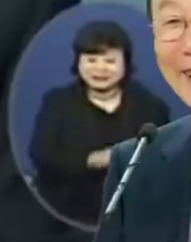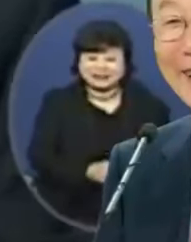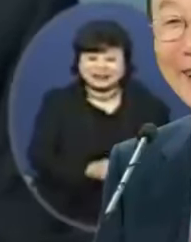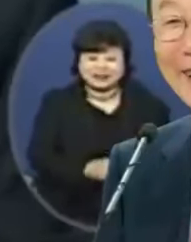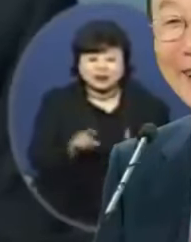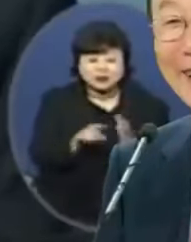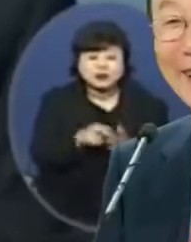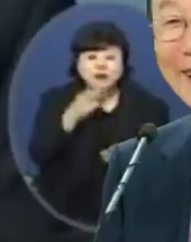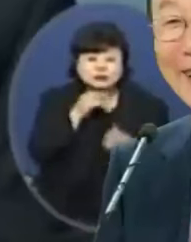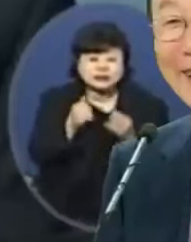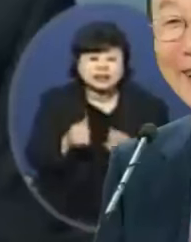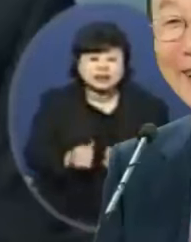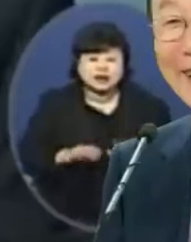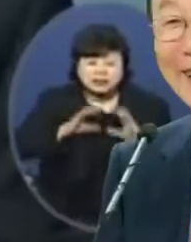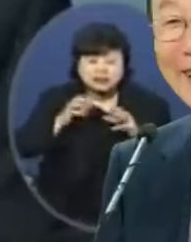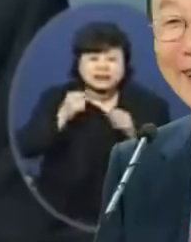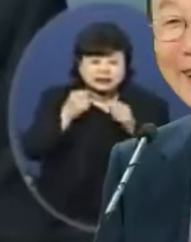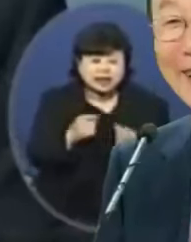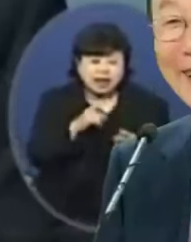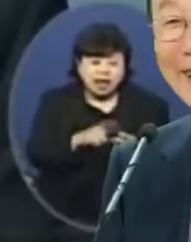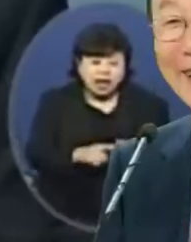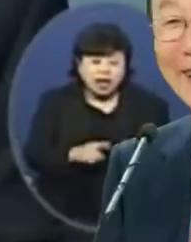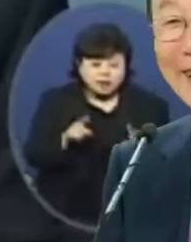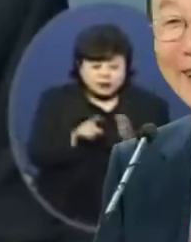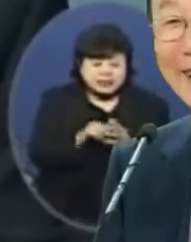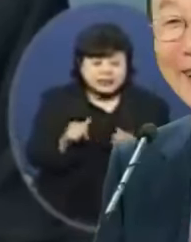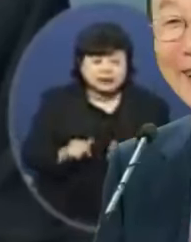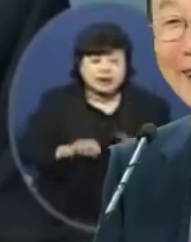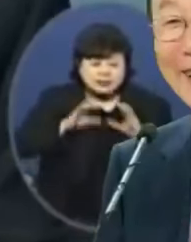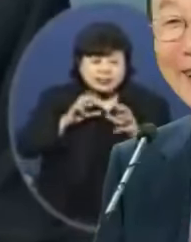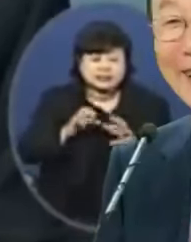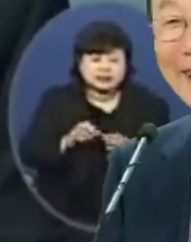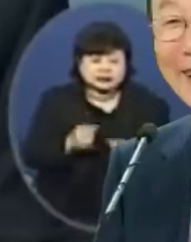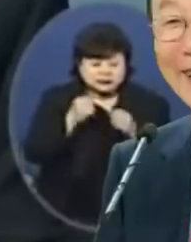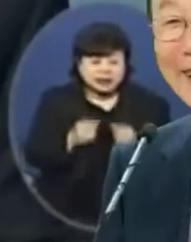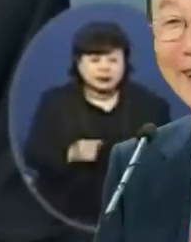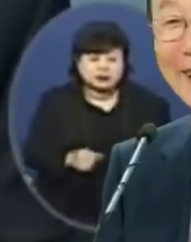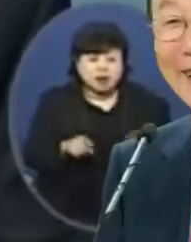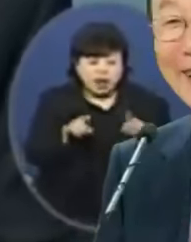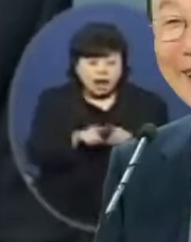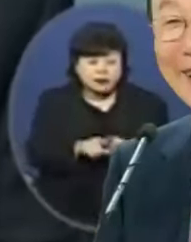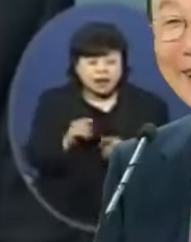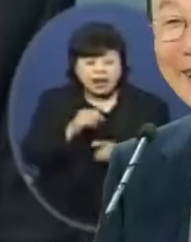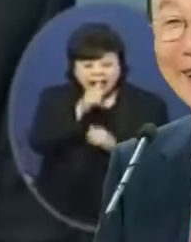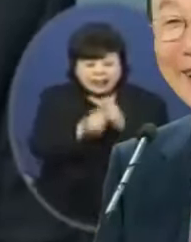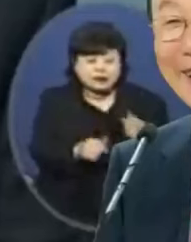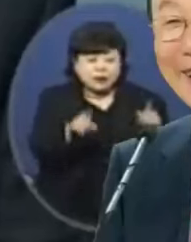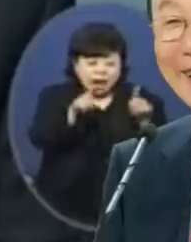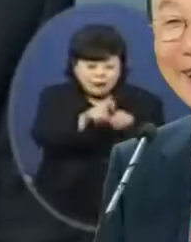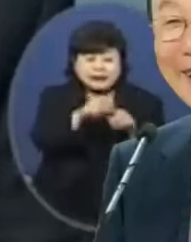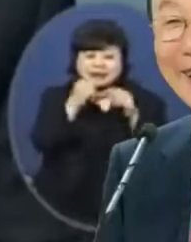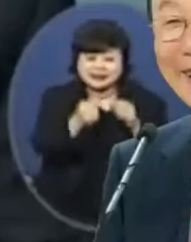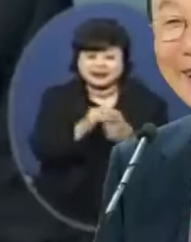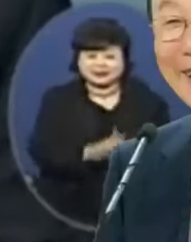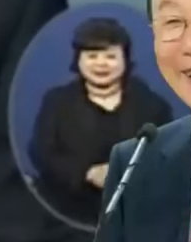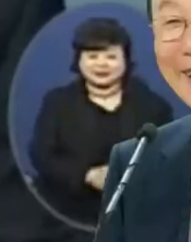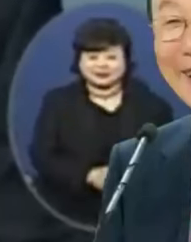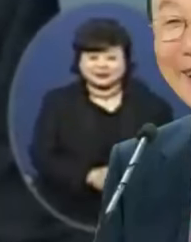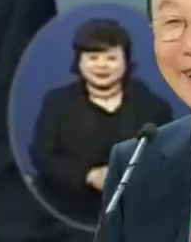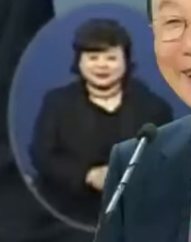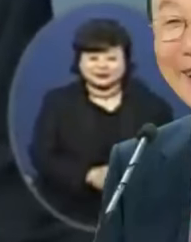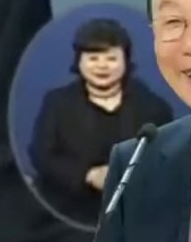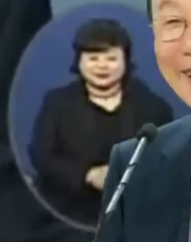안 믿는 사람들은 세상으로 살지만은 믿는 사람들은 세상에서 삶과 동시에 하나님과 함께 사는 것입니다.